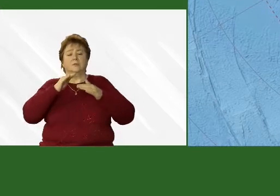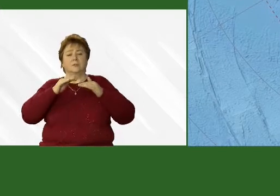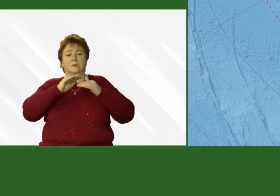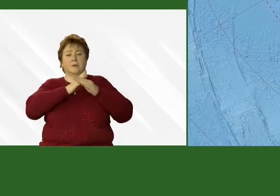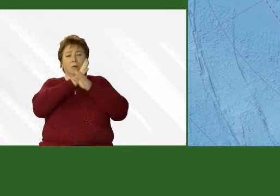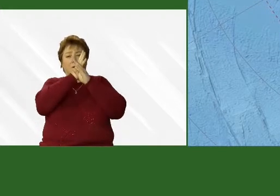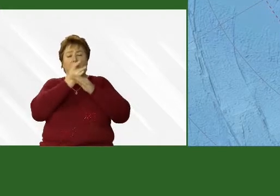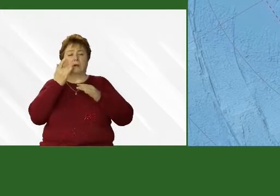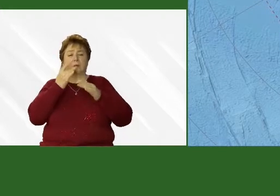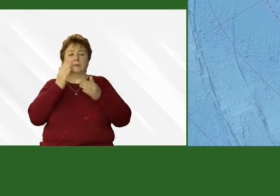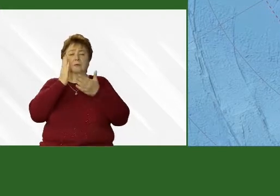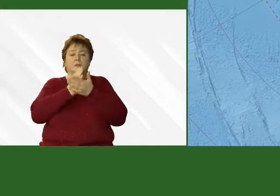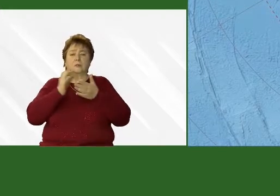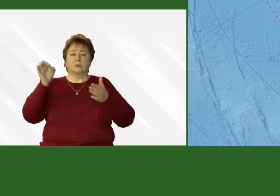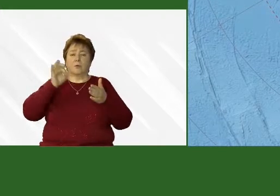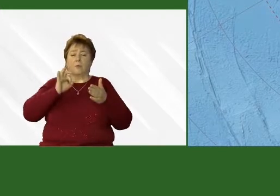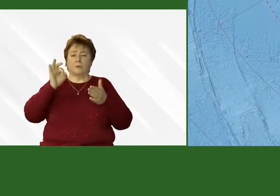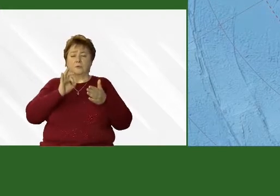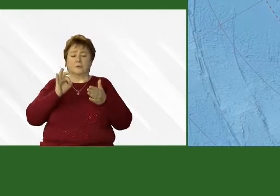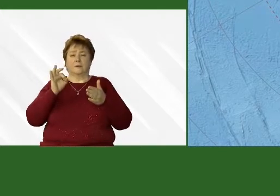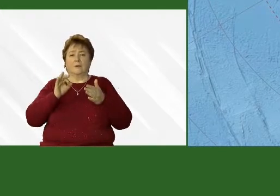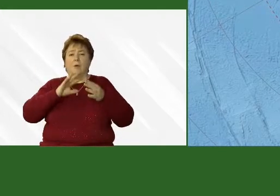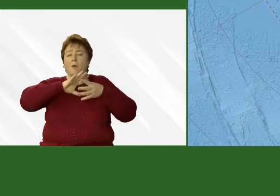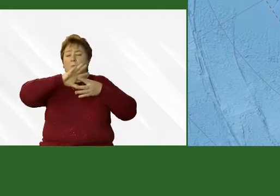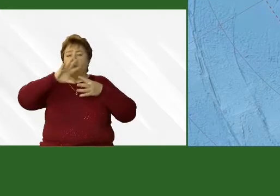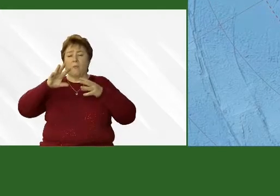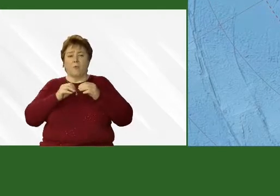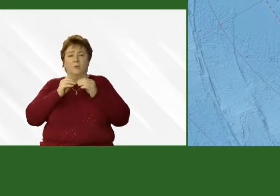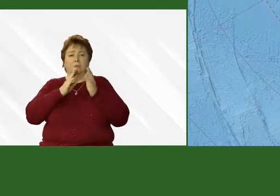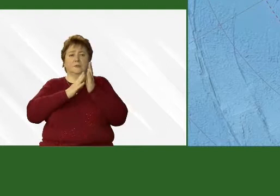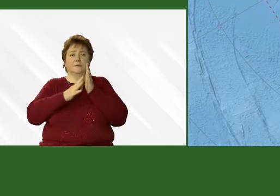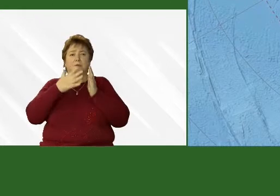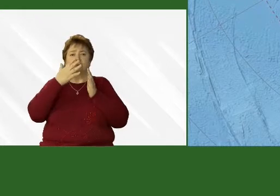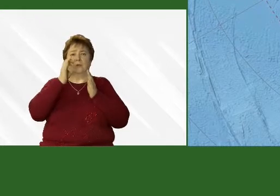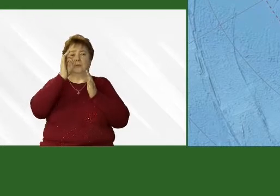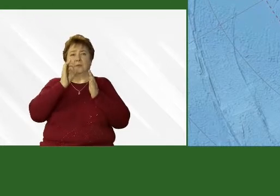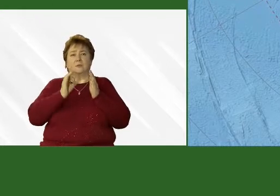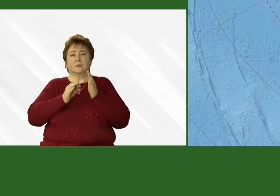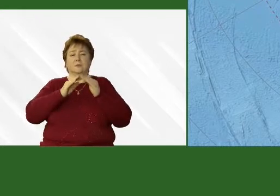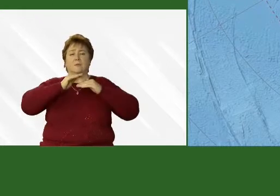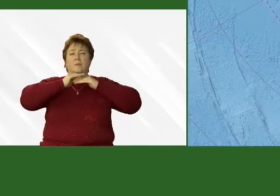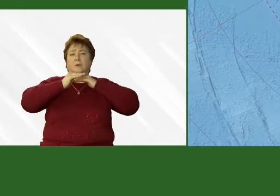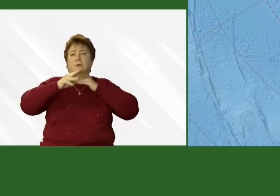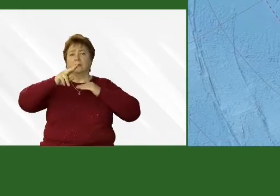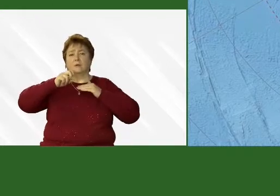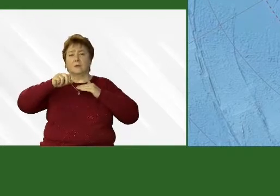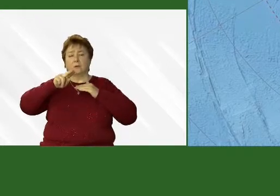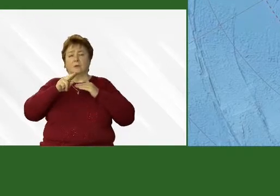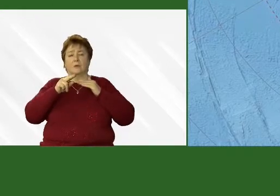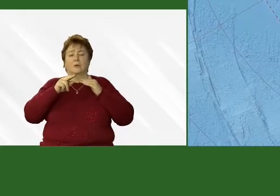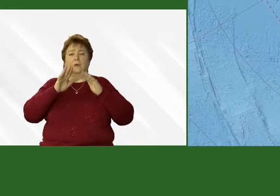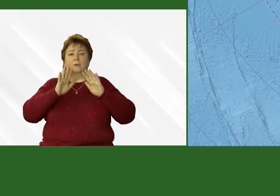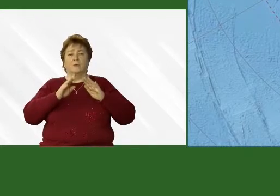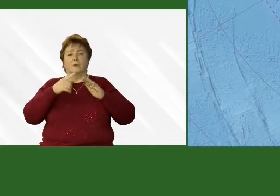из которого состоит остров. Он почти полностью на 95% покрыт льдом. Лишь